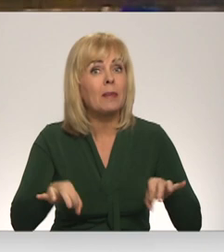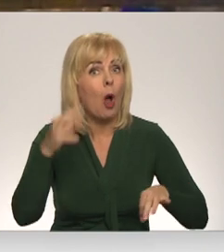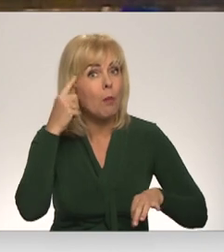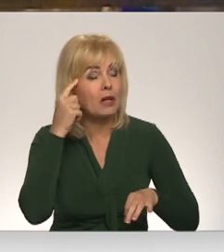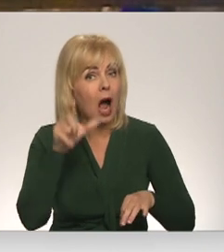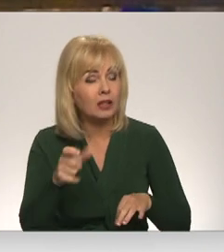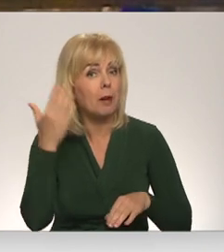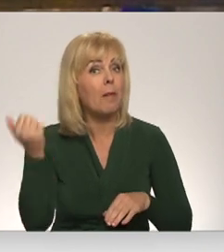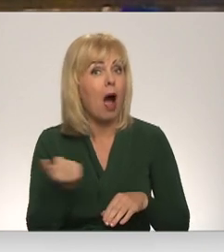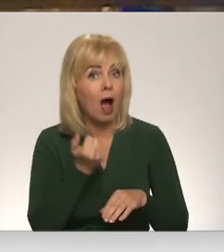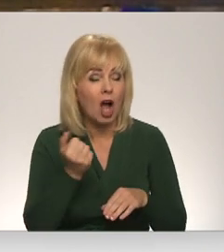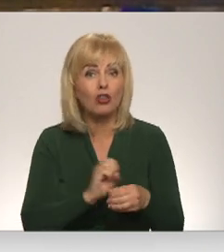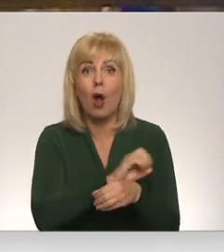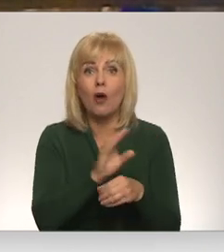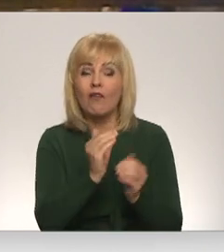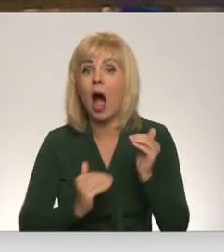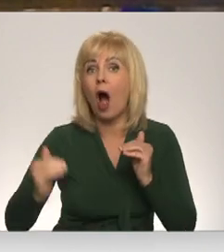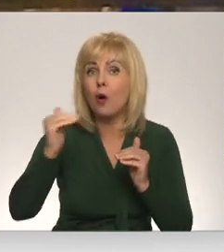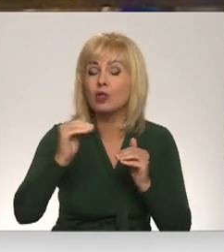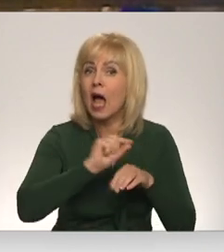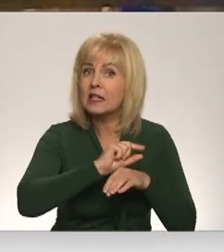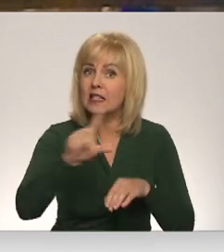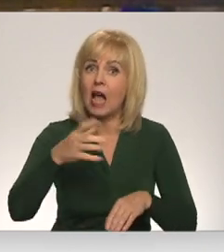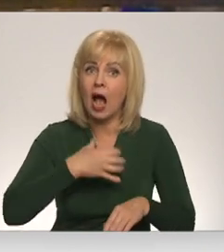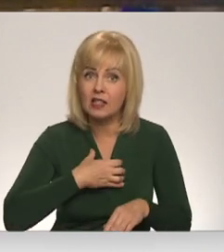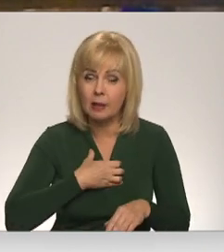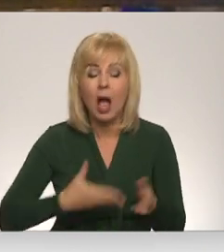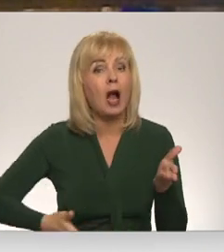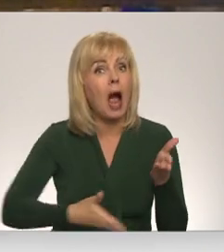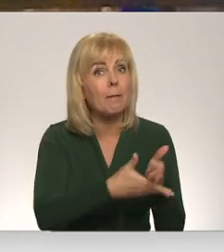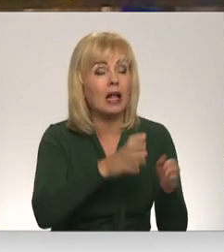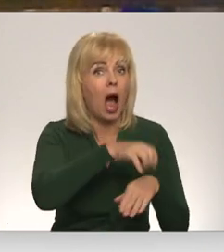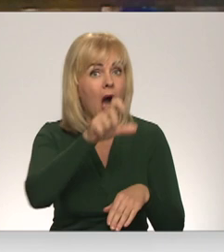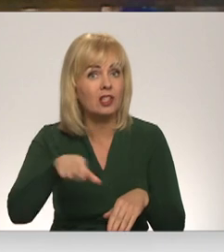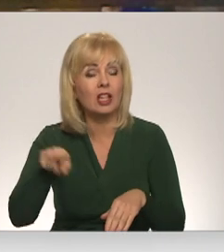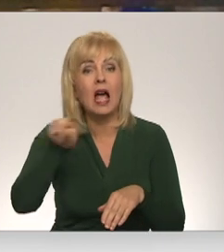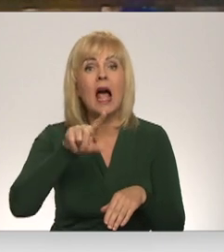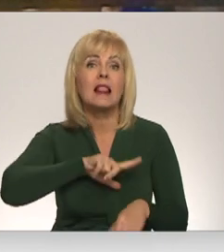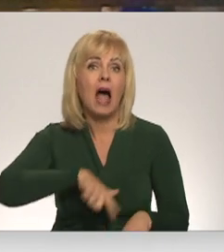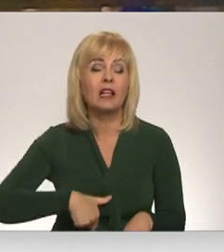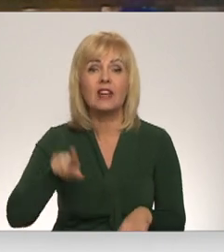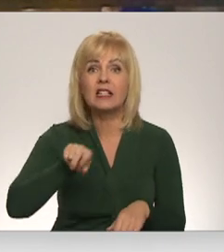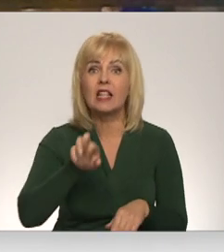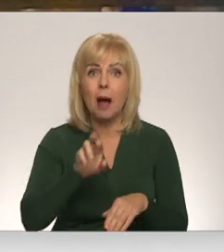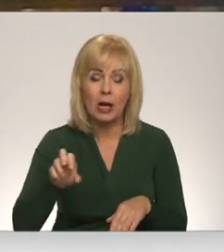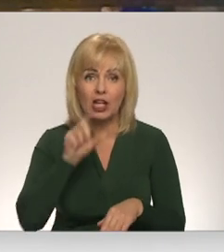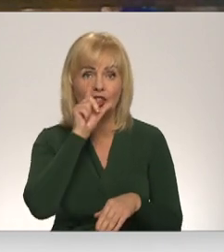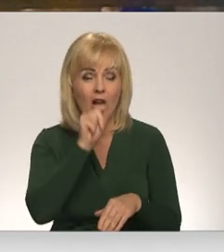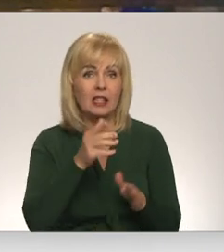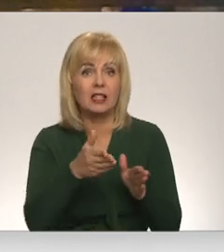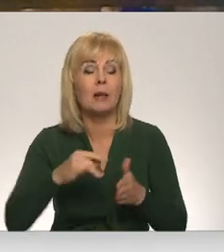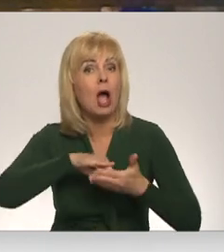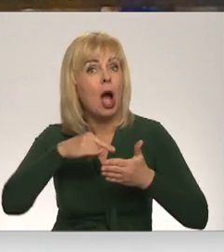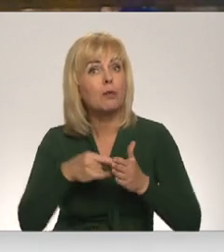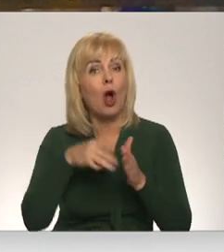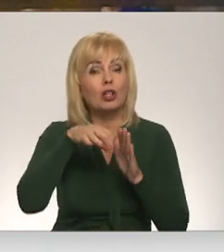kuri pērn Covida augstākajā saslimstības vilnī devās palīgā mediķiem. Latvijas samariešu apvienības un Stradiņas slimnīcas projekta